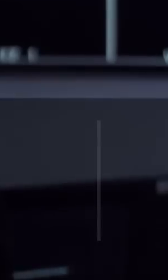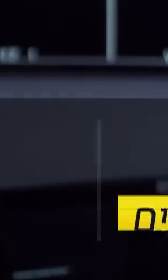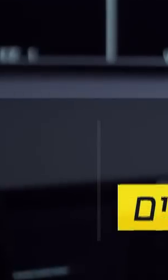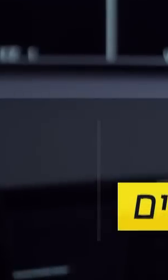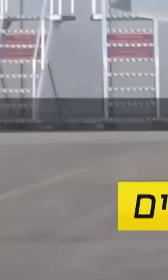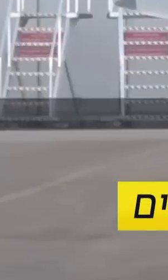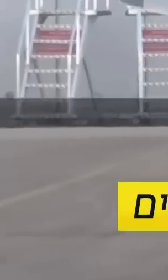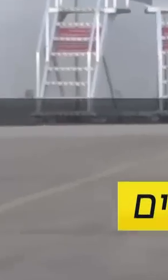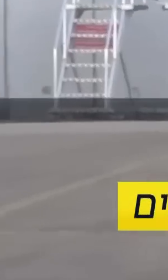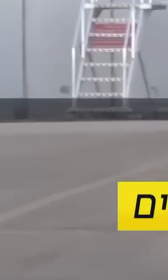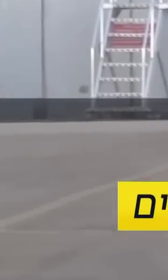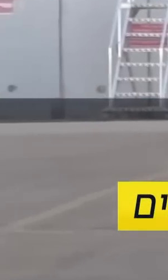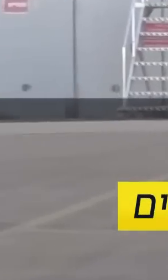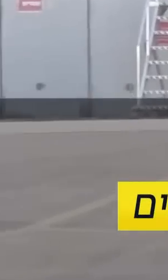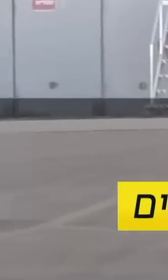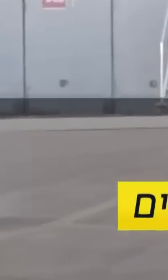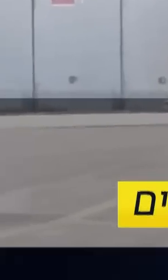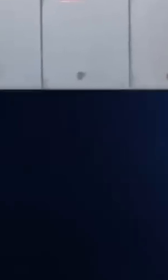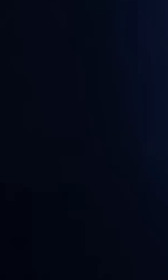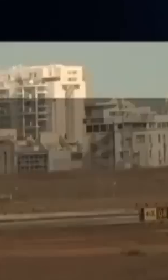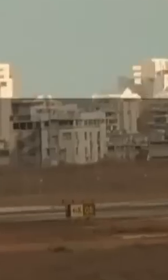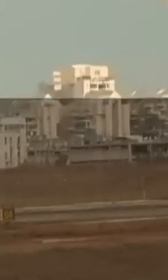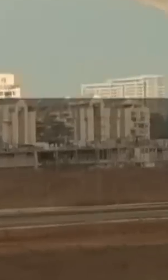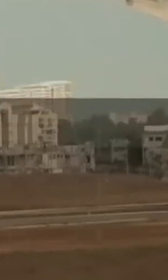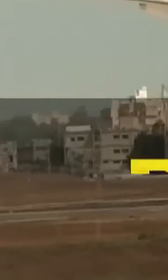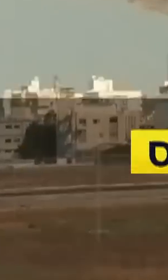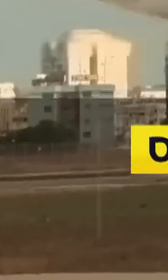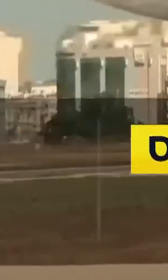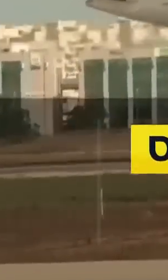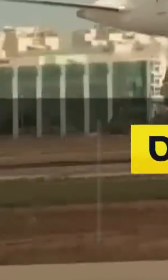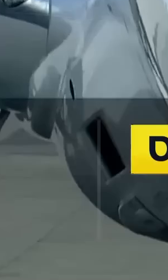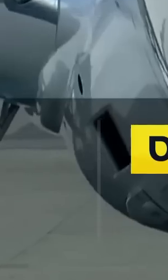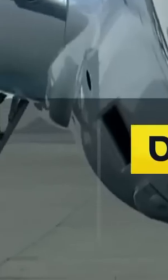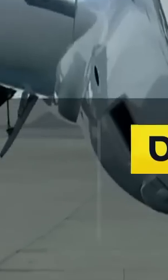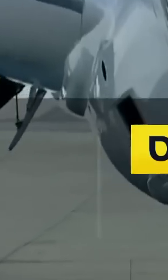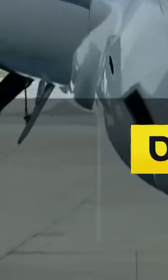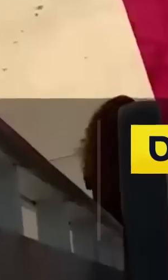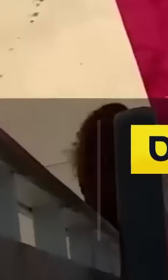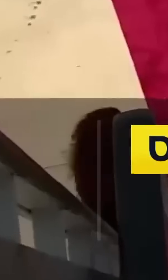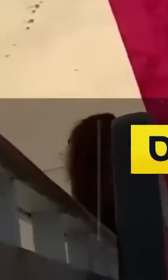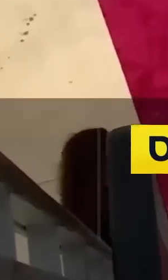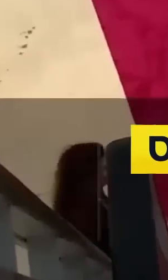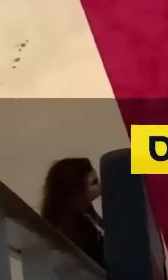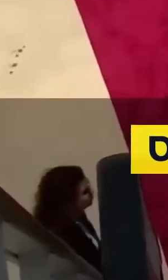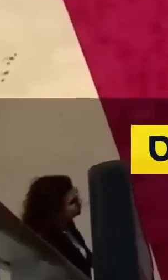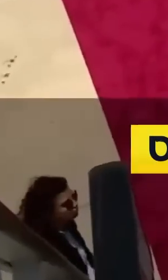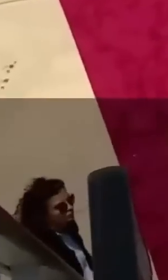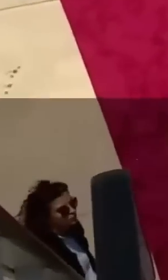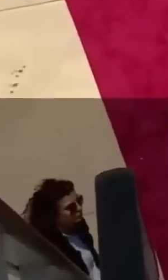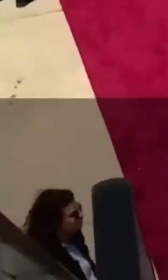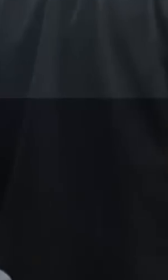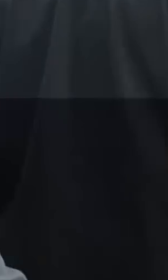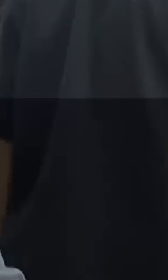האוויר ואמרנו לו שאנחנו מרגישים שאנחנו נקראים מבפנים. באלעל התקשו למצוא טייסים שמוכנים להטיס את